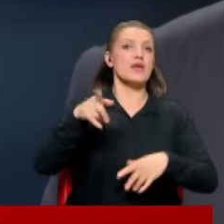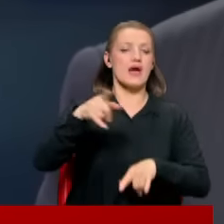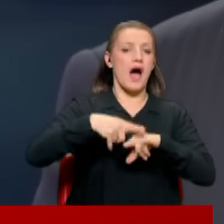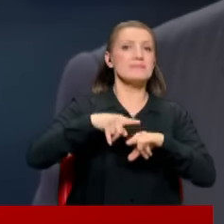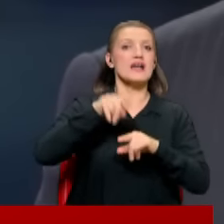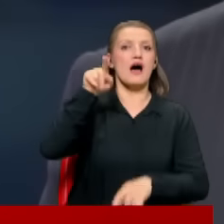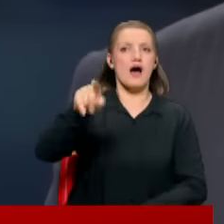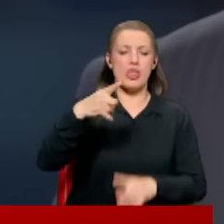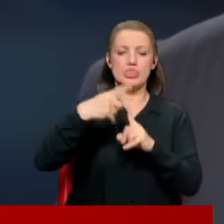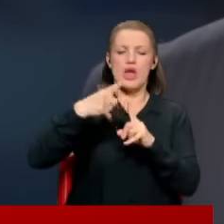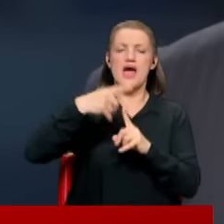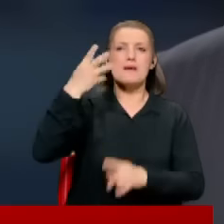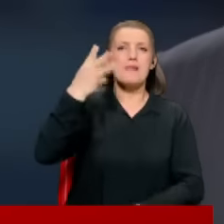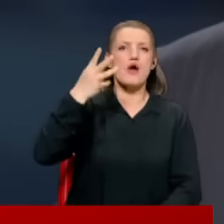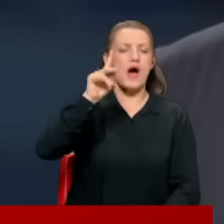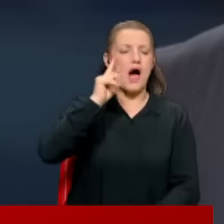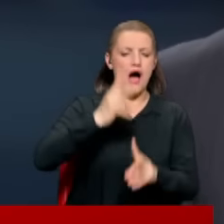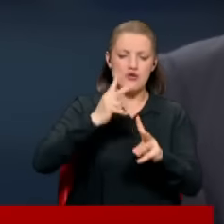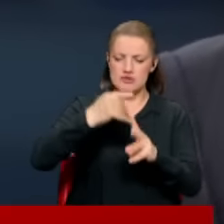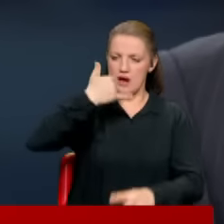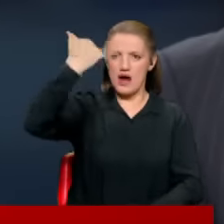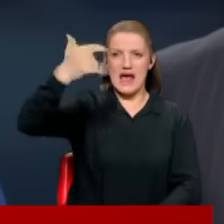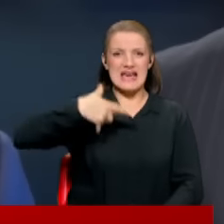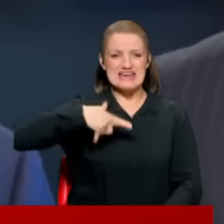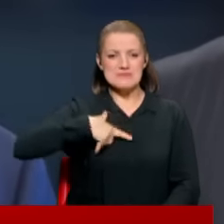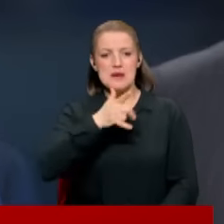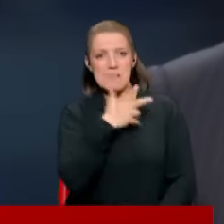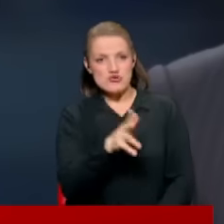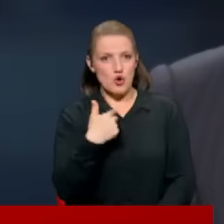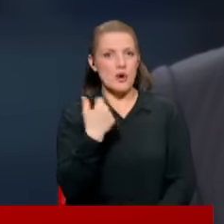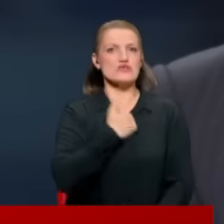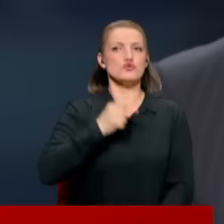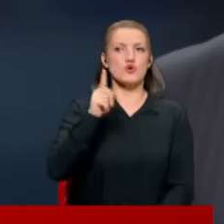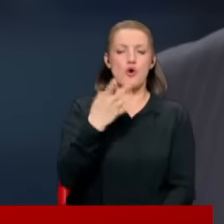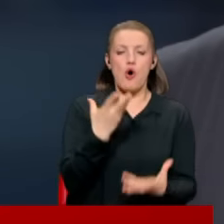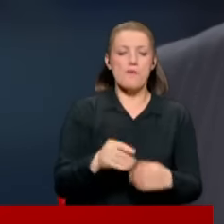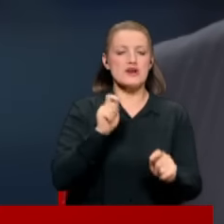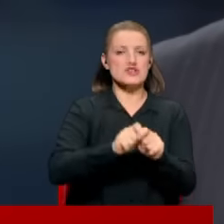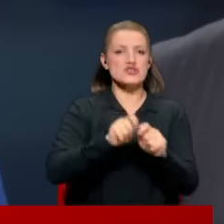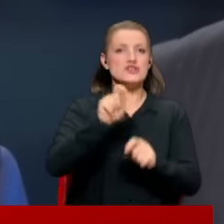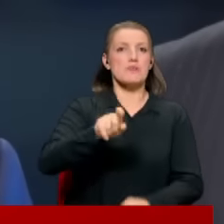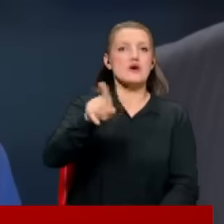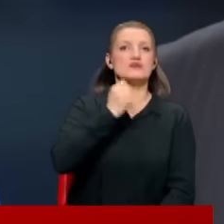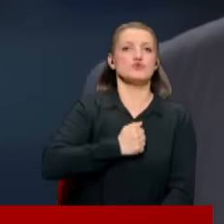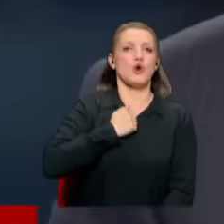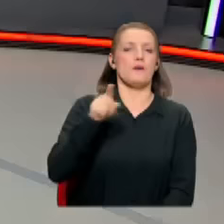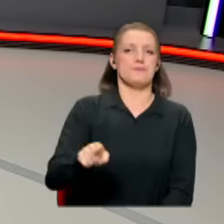Hamza, Tayyip Bey'i acil ara. İzmirlilere benziyormuşum, kızıyor. Olmadık işler yapıyormuşsun, kızıyor.